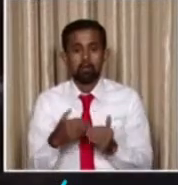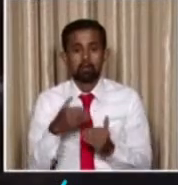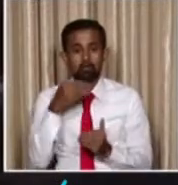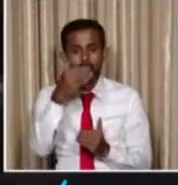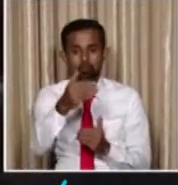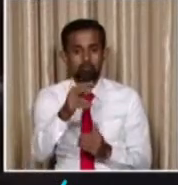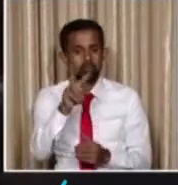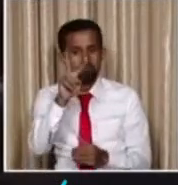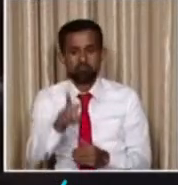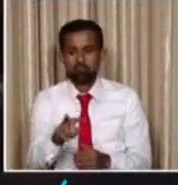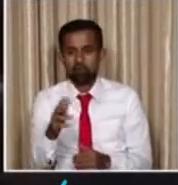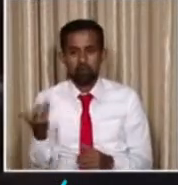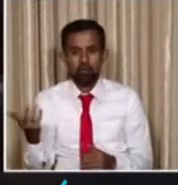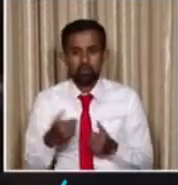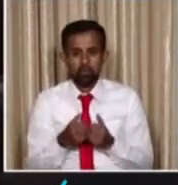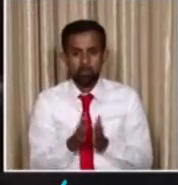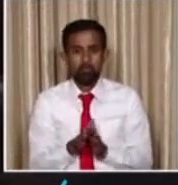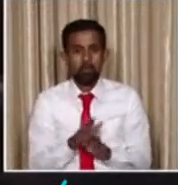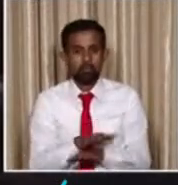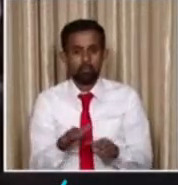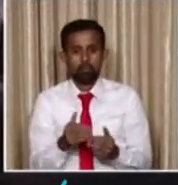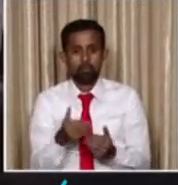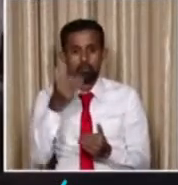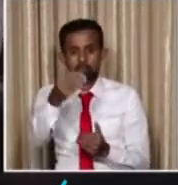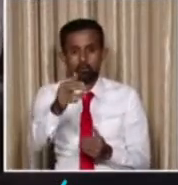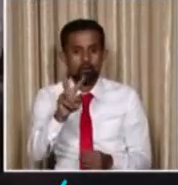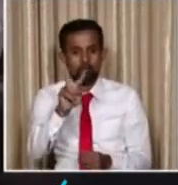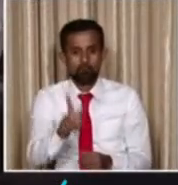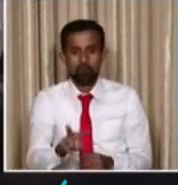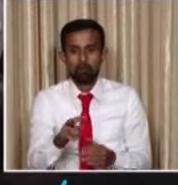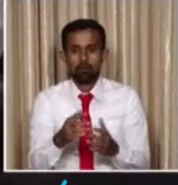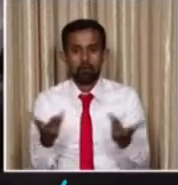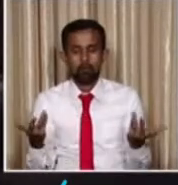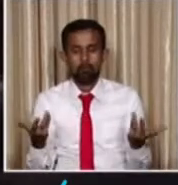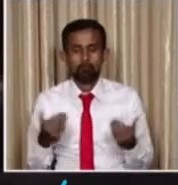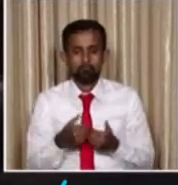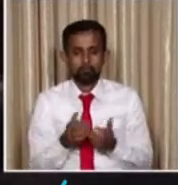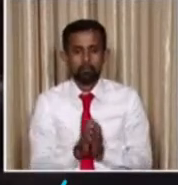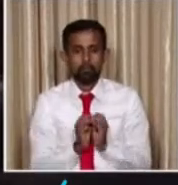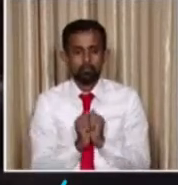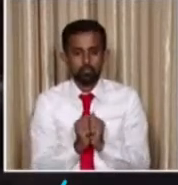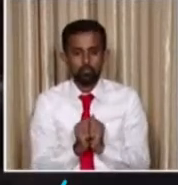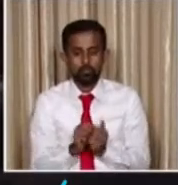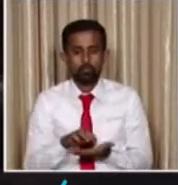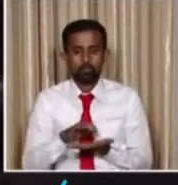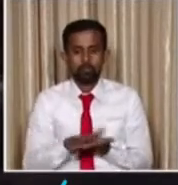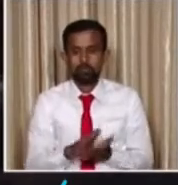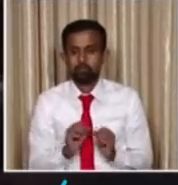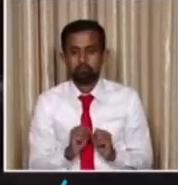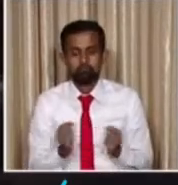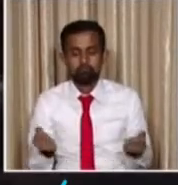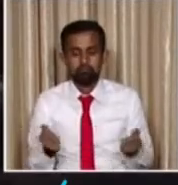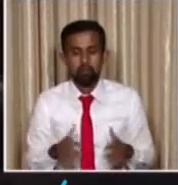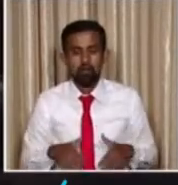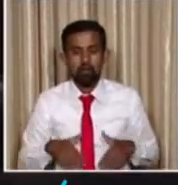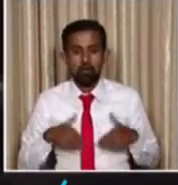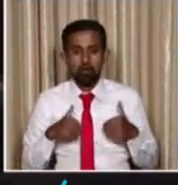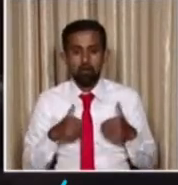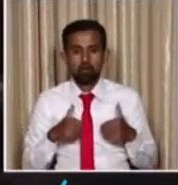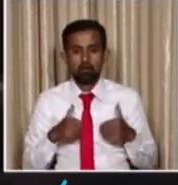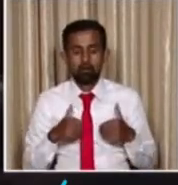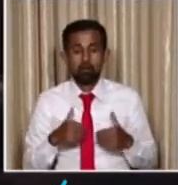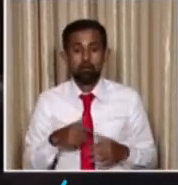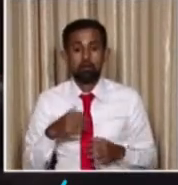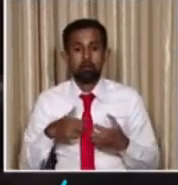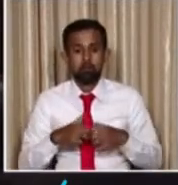පිළිබඳ විශ්වාසයක් නැහැ. තමන්ගේ දරුවන්ගේ අනාගතය පිළිබඳ විශ්වාසයක් නැහැ. තමන්ගේ රැකියාව පිළිබඳ ස්ථිරතාවයක් නැහැ. සෞඛ්‍ය ශාස්ත්‍රයේ මුහුණ දීපු